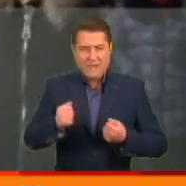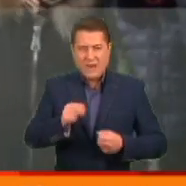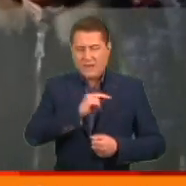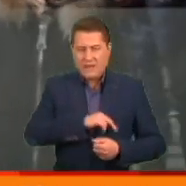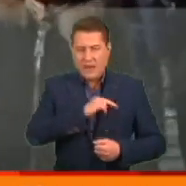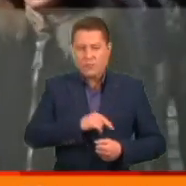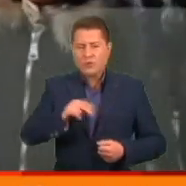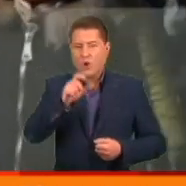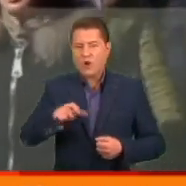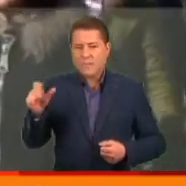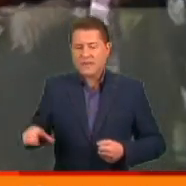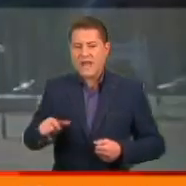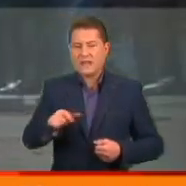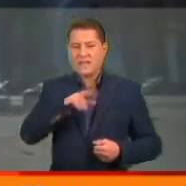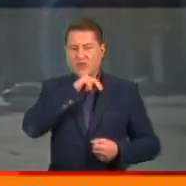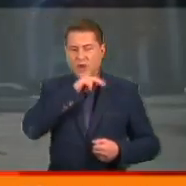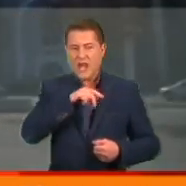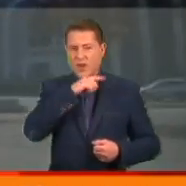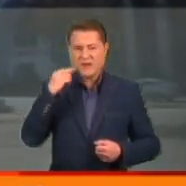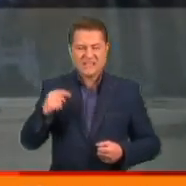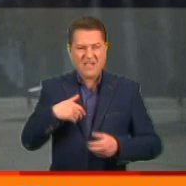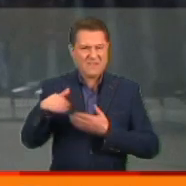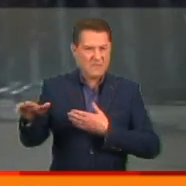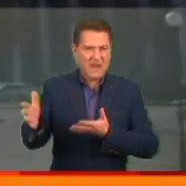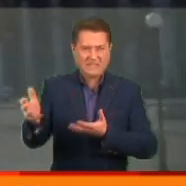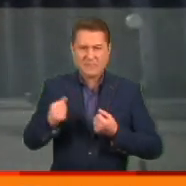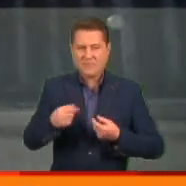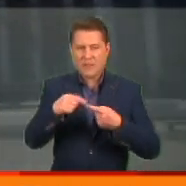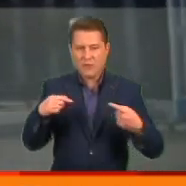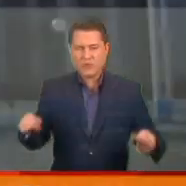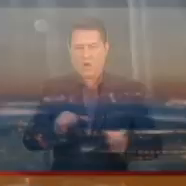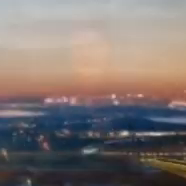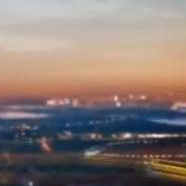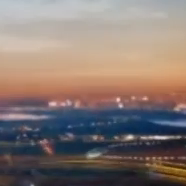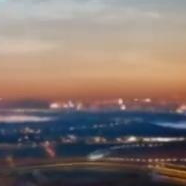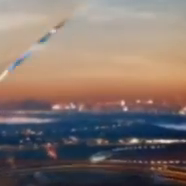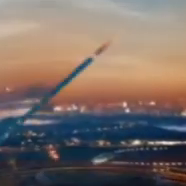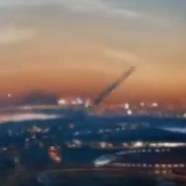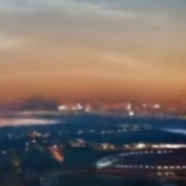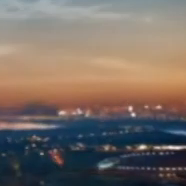країни. З КНДР Росія відмовляється приймати будь-яку продукцію, окрім акордеонів.